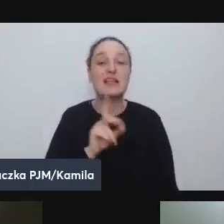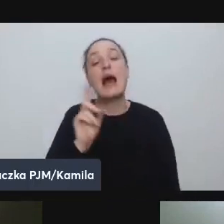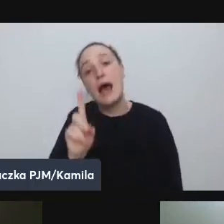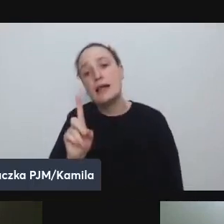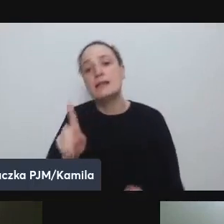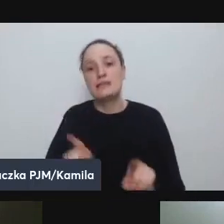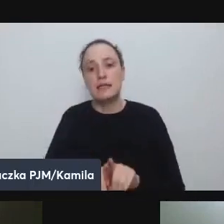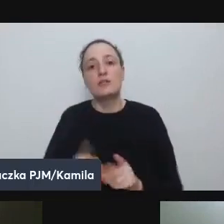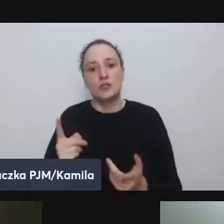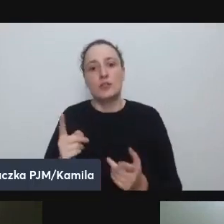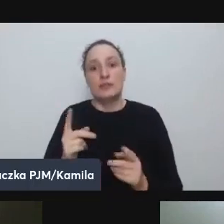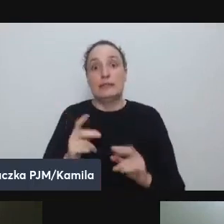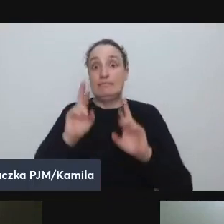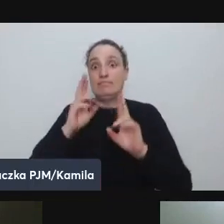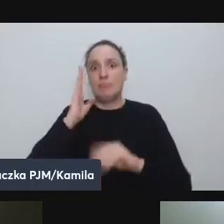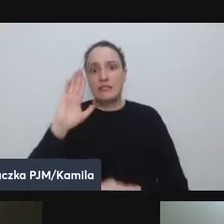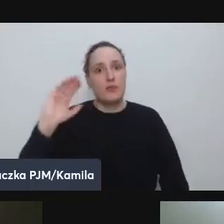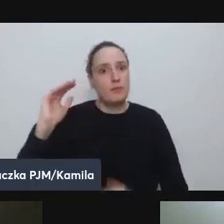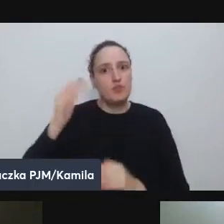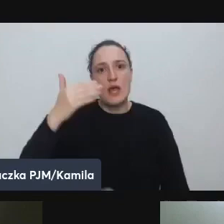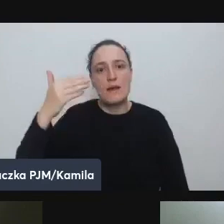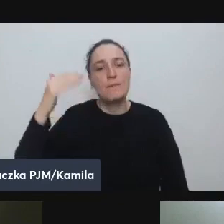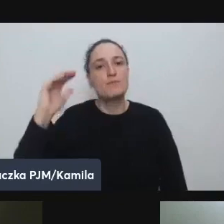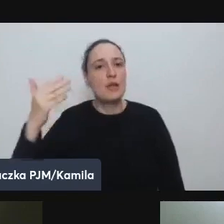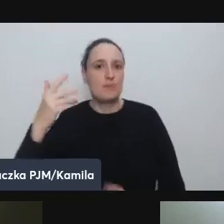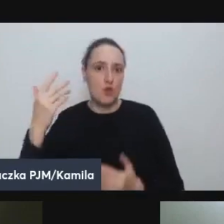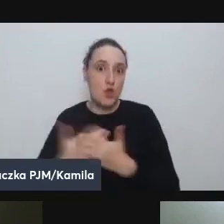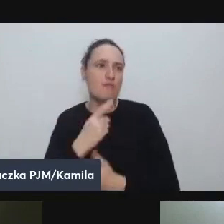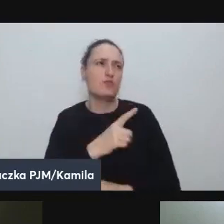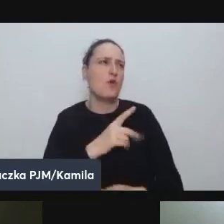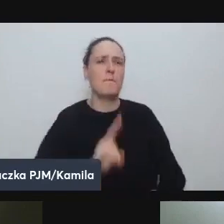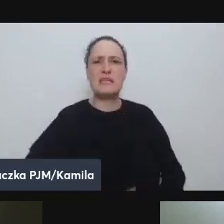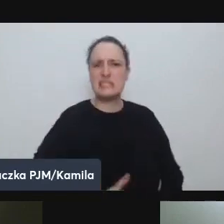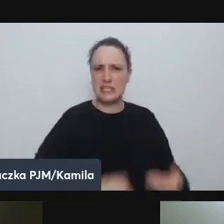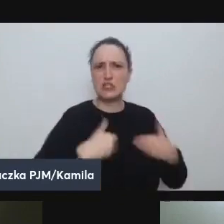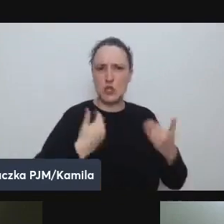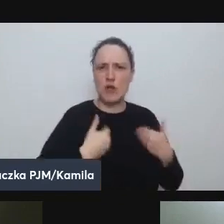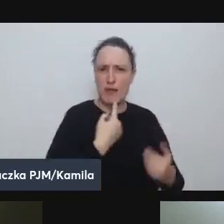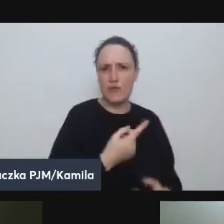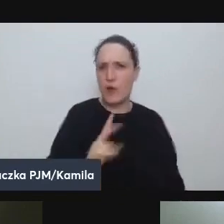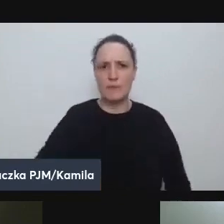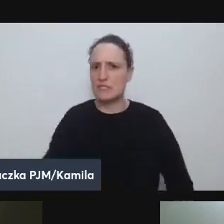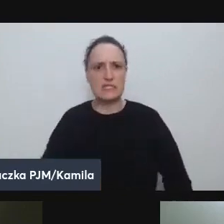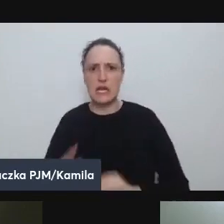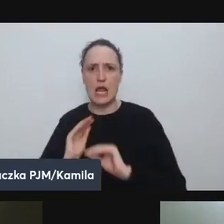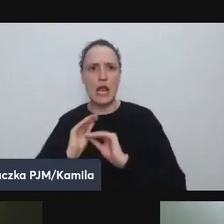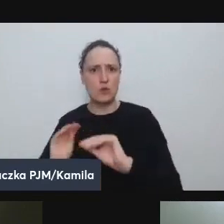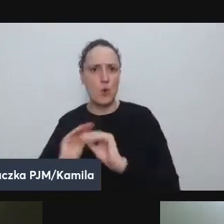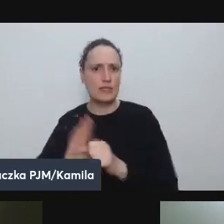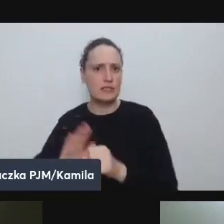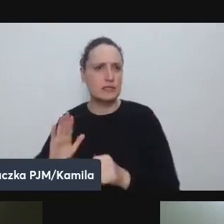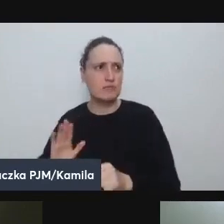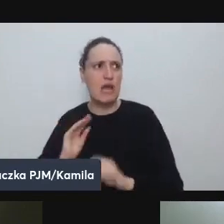nowy przedmiot, który został zapowiedziany właściwie bardziej przez ministrę zdrowia póki co, niż przez ministrę